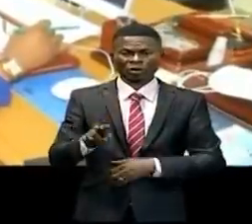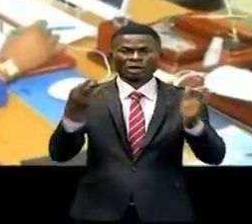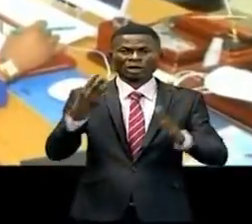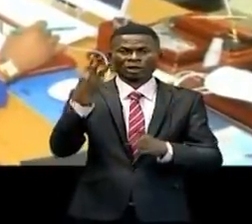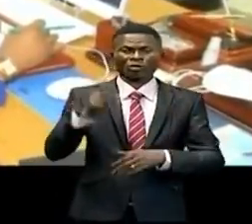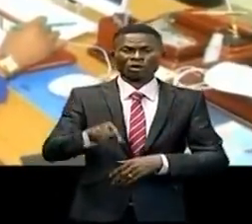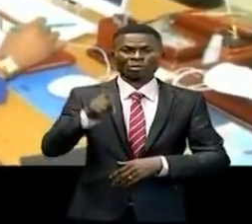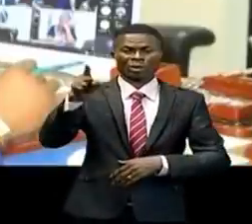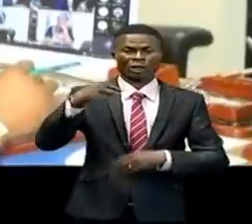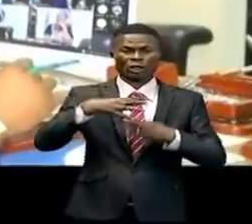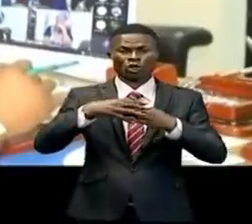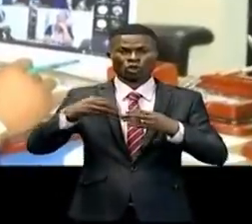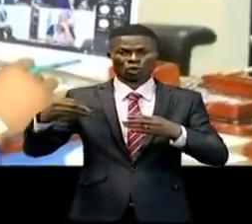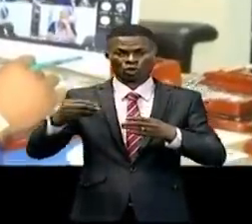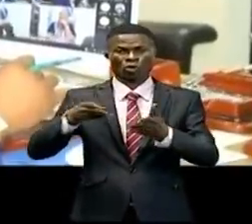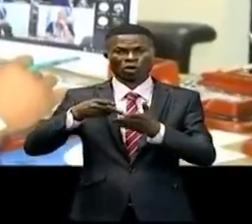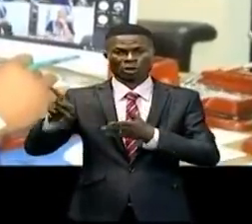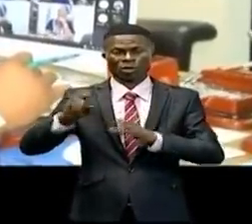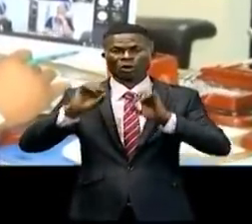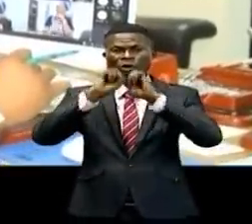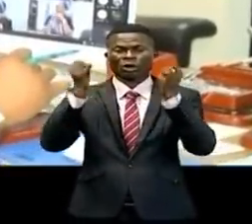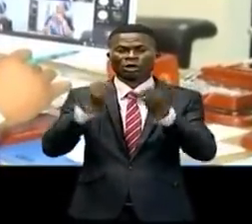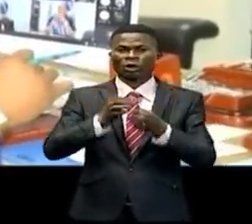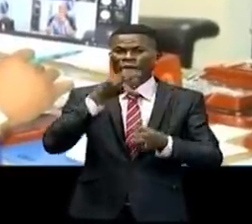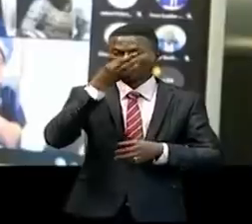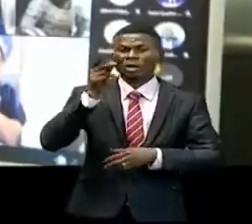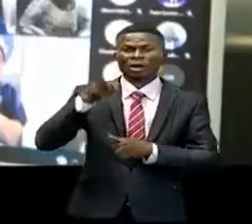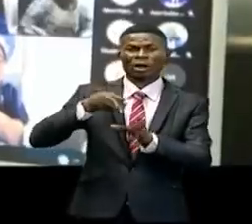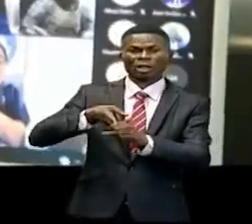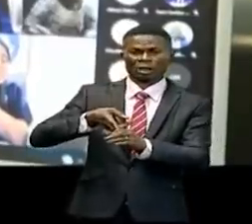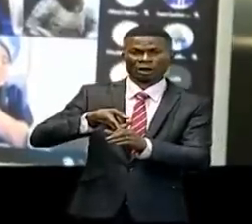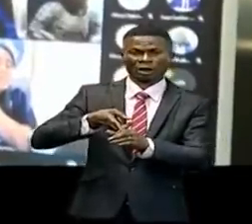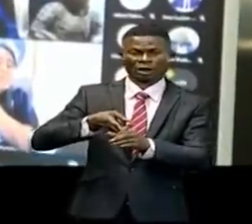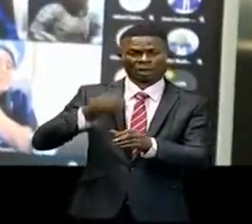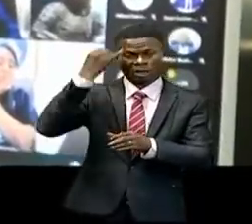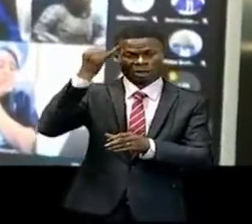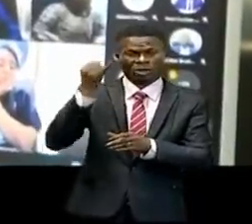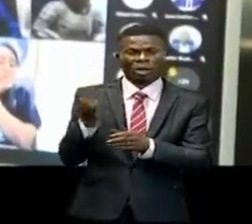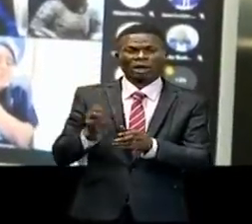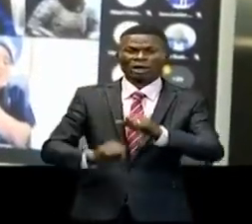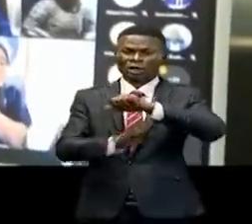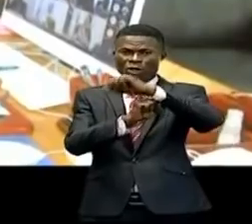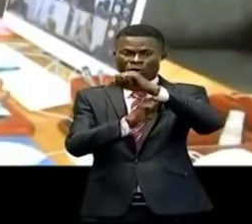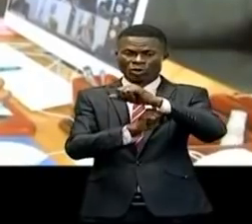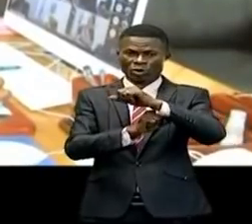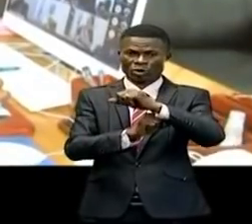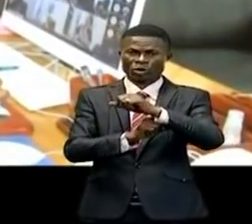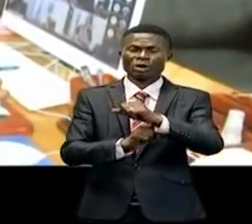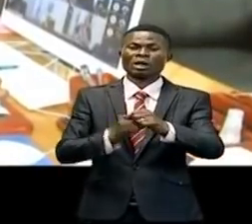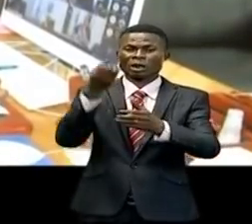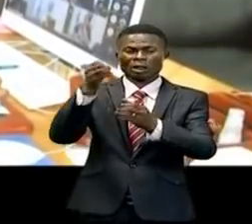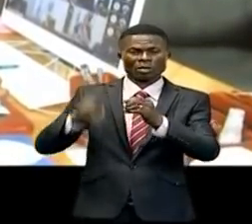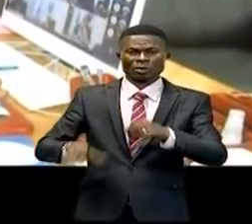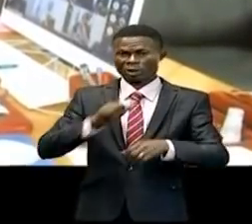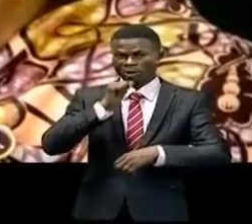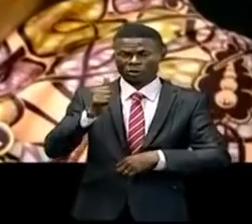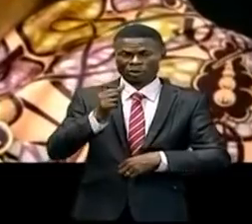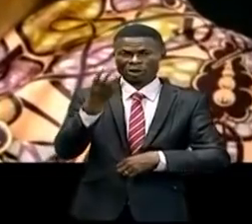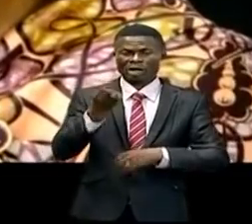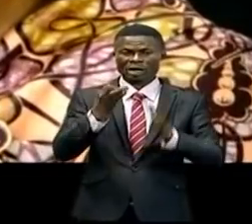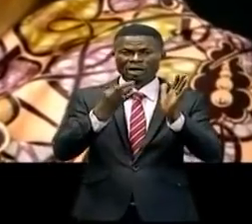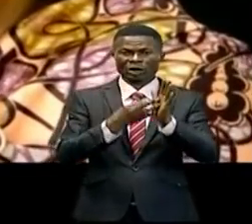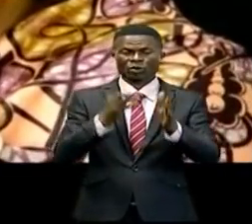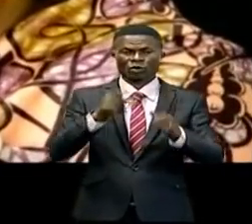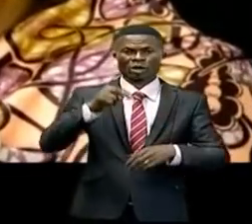millions de dollars ont été payés aux sociétés pétrolières au titre de subventions à leurs pertes et manques à gagner, dont 48 millions